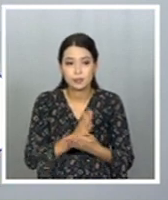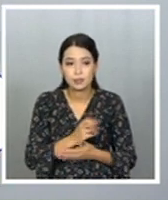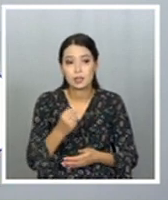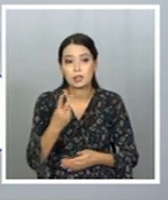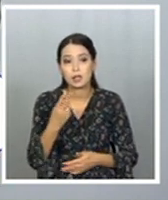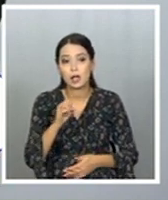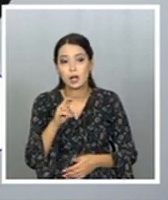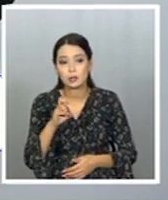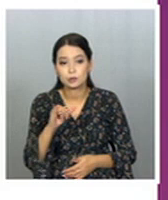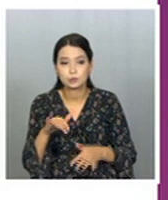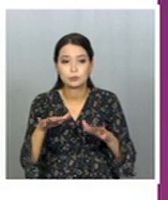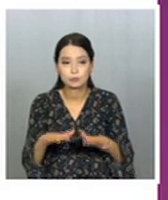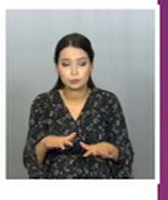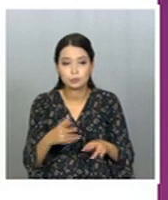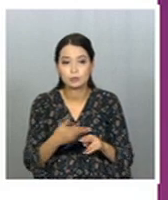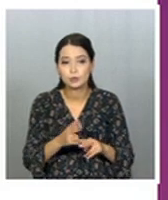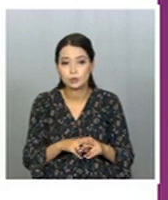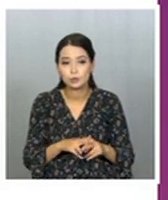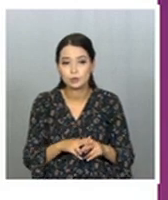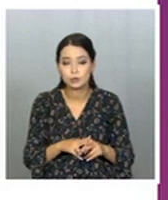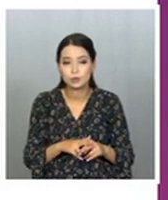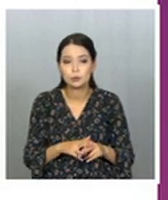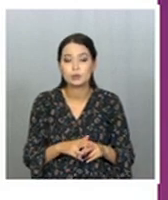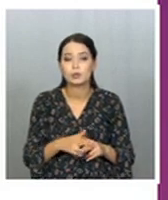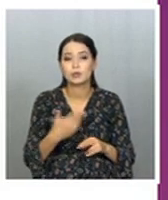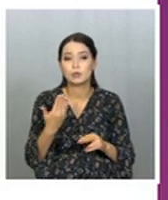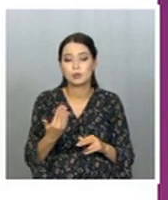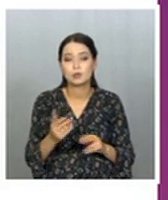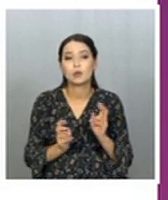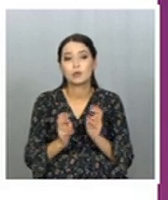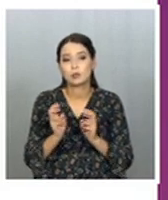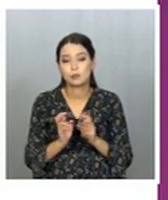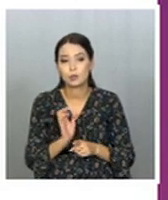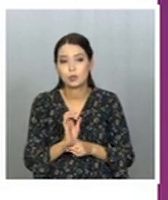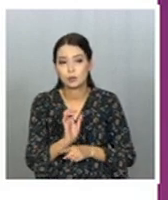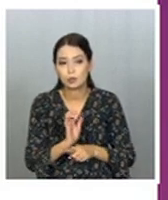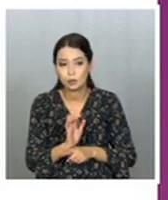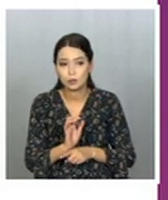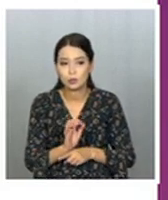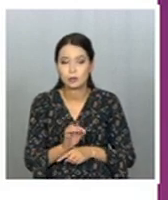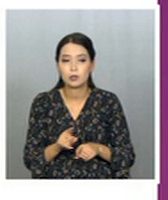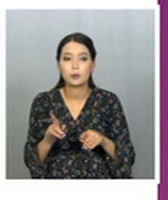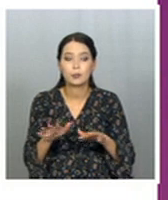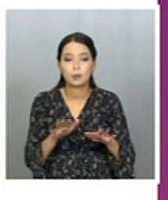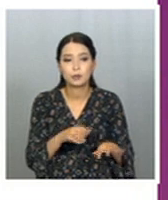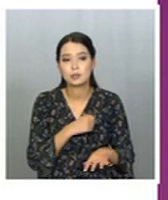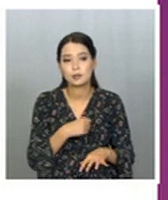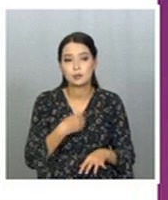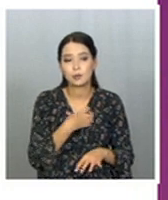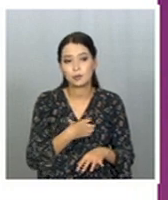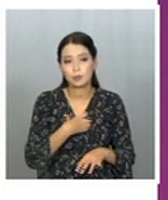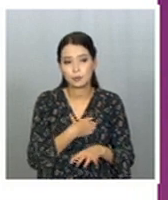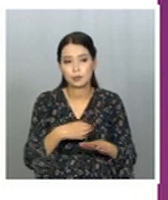Ақсу бұл ферросилиций өндірісі. Бұл жердегі өнеркәсіптің басты орналасу